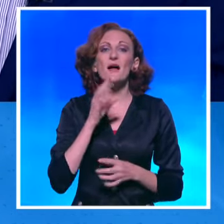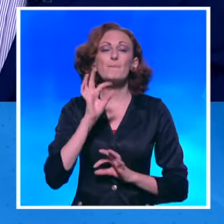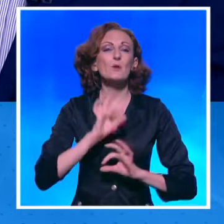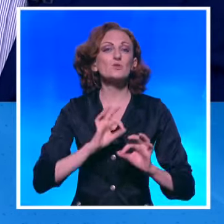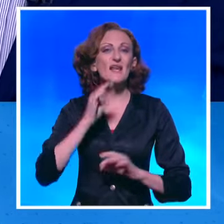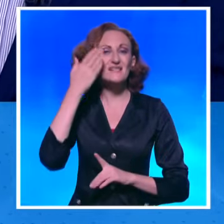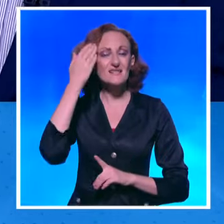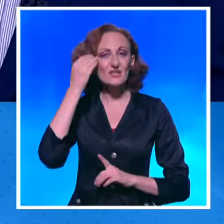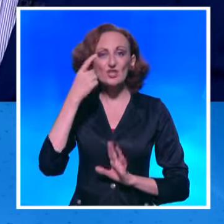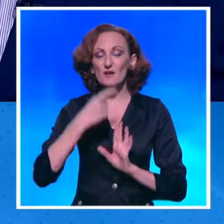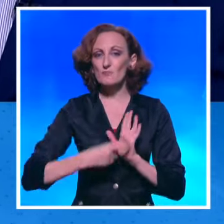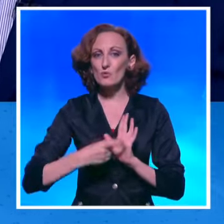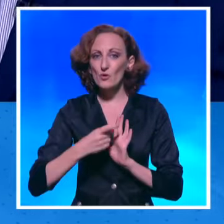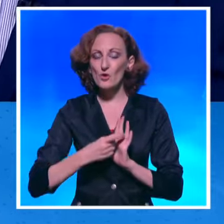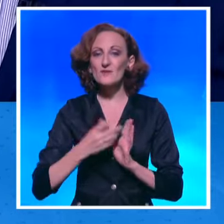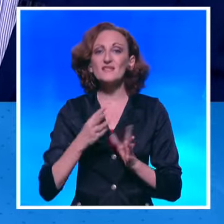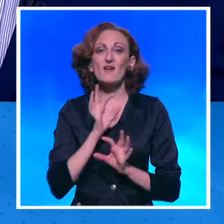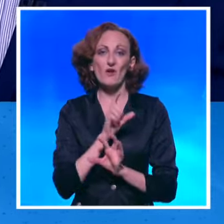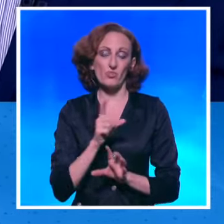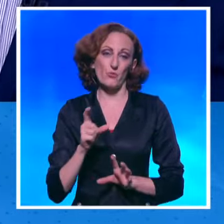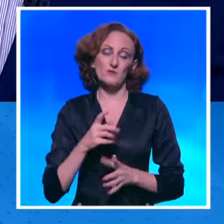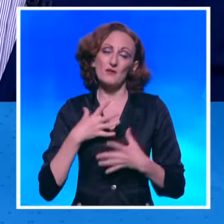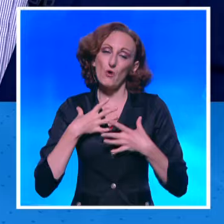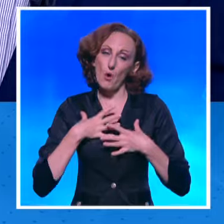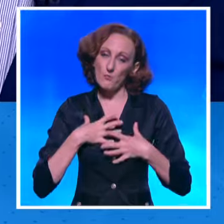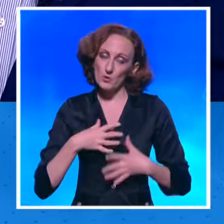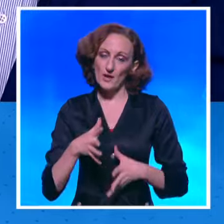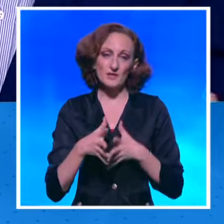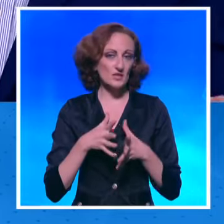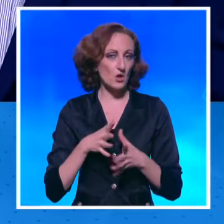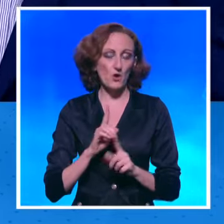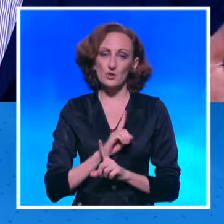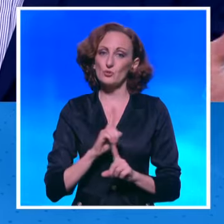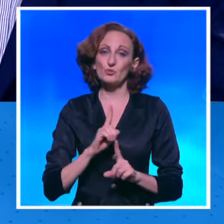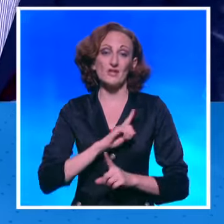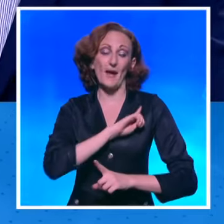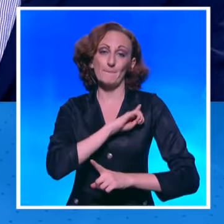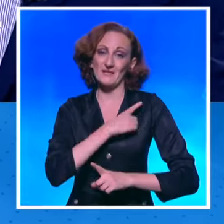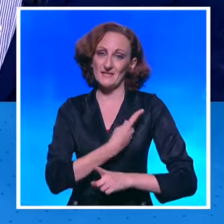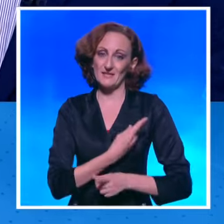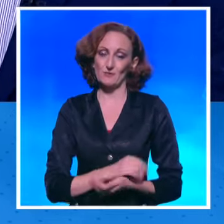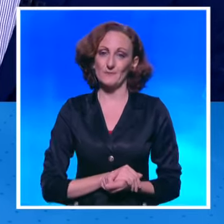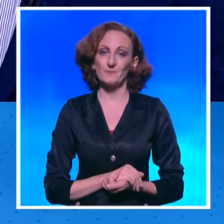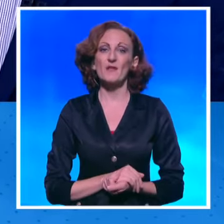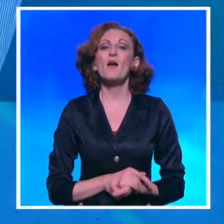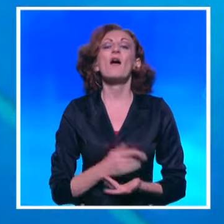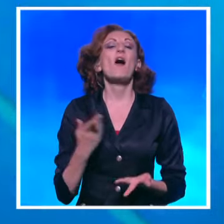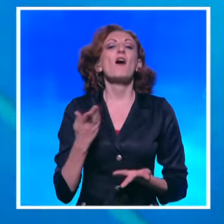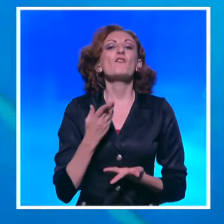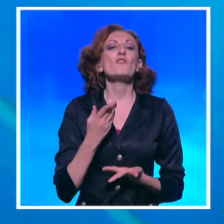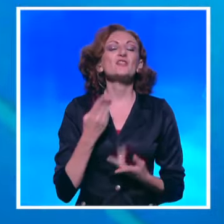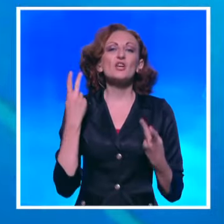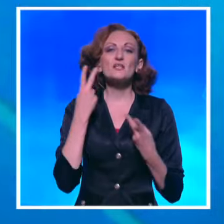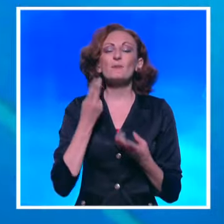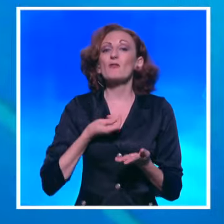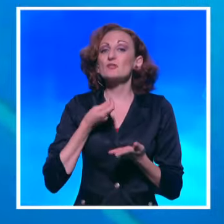става дума за изтощени хора, които просто вече така са на ръба на своята адекватност. А вече уточнено ли е заплащането на